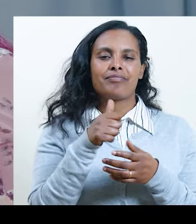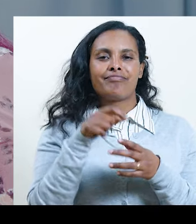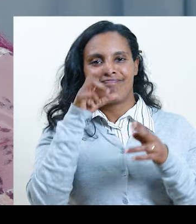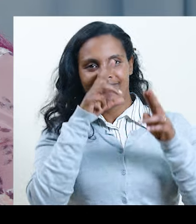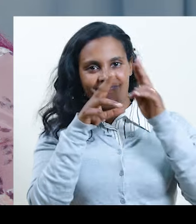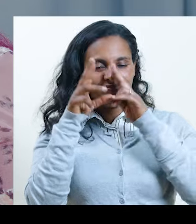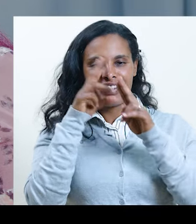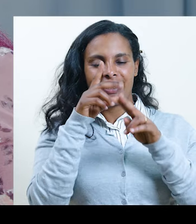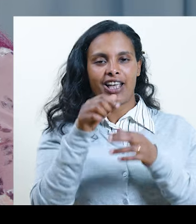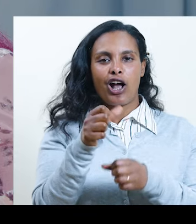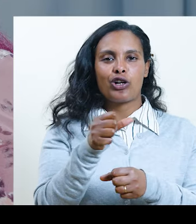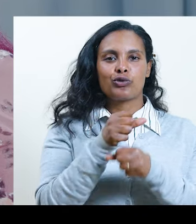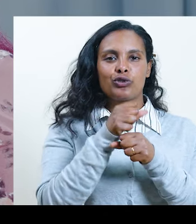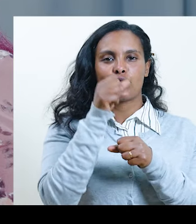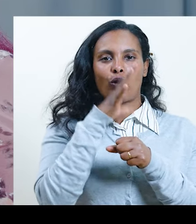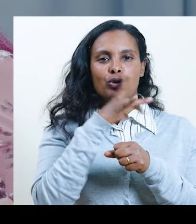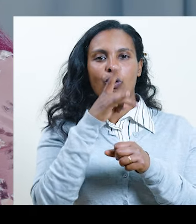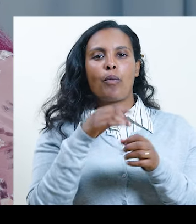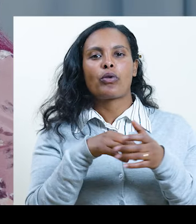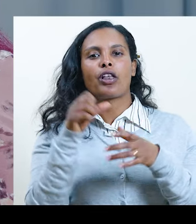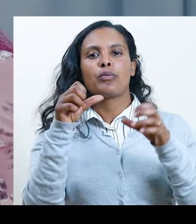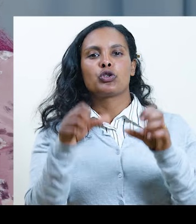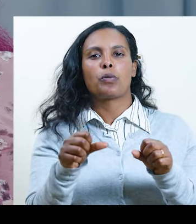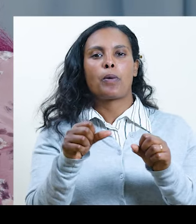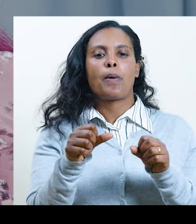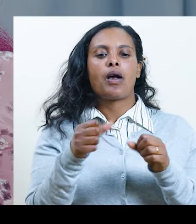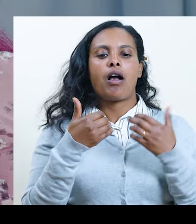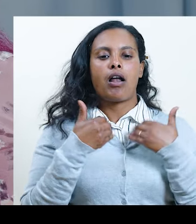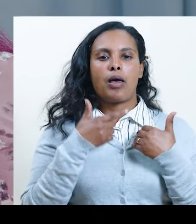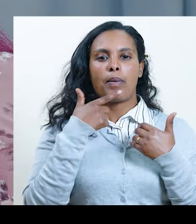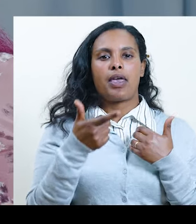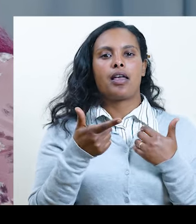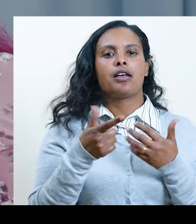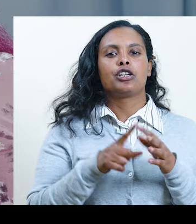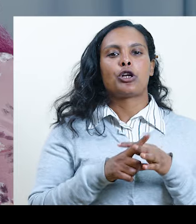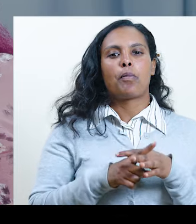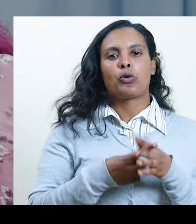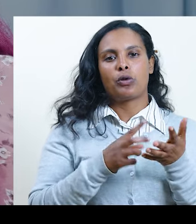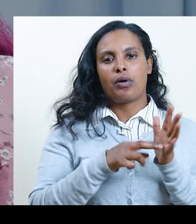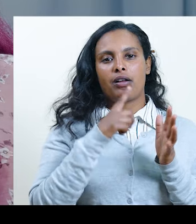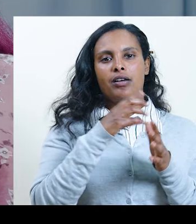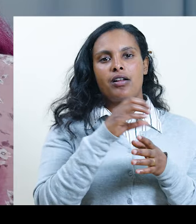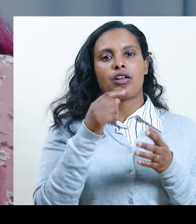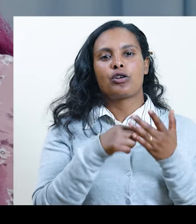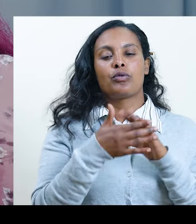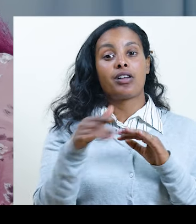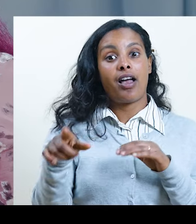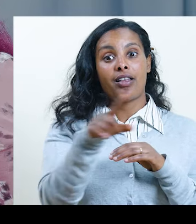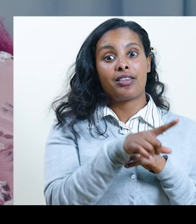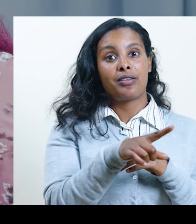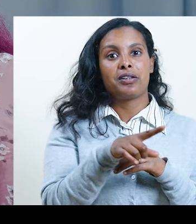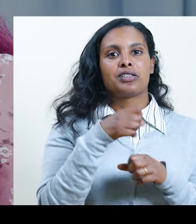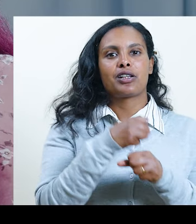እንዳይጠሉትም እያገዙኝም ሰዎች ደግሞ መውጣት የምችልበት መንገድ ካለ ብዬ ነው የጀመርኩትኝ። እና ደግሞ